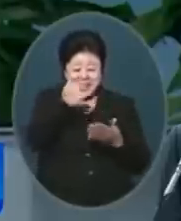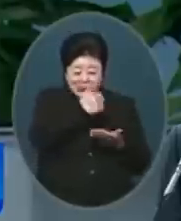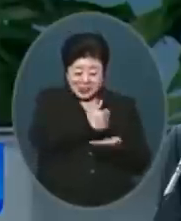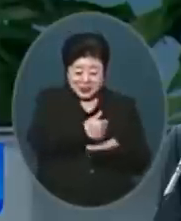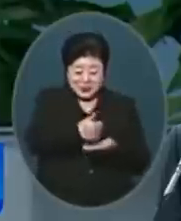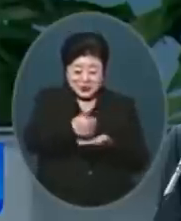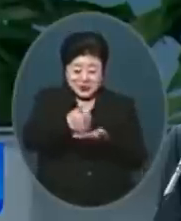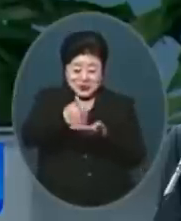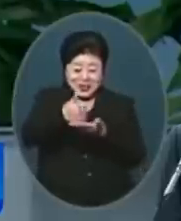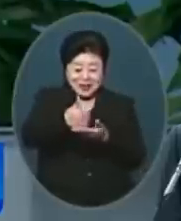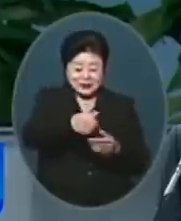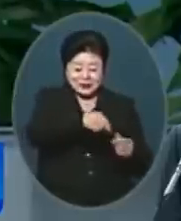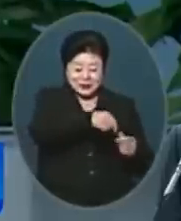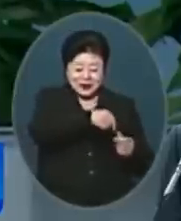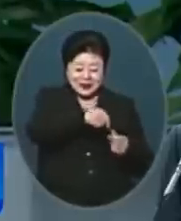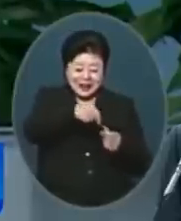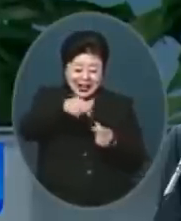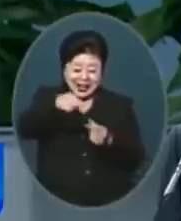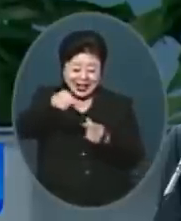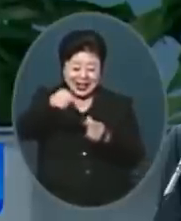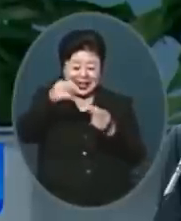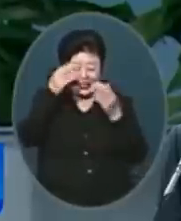찬송하세 주가